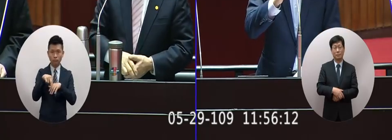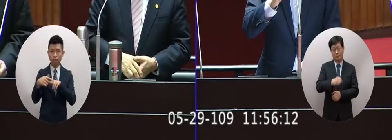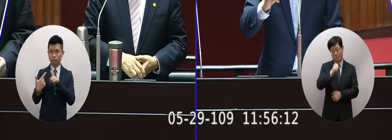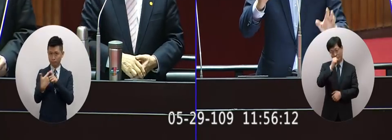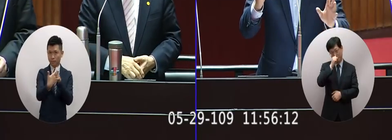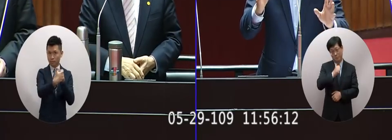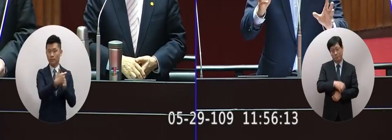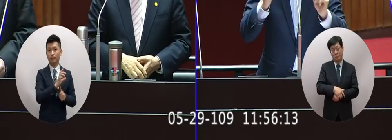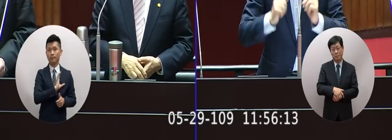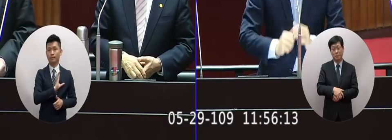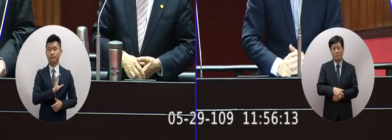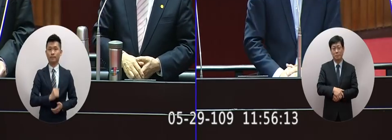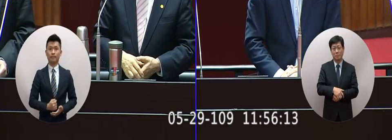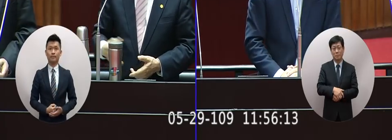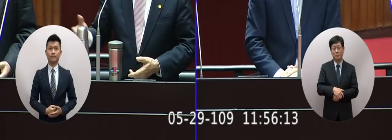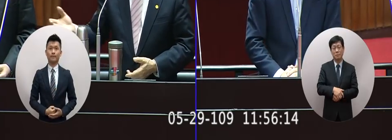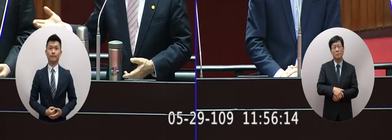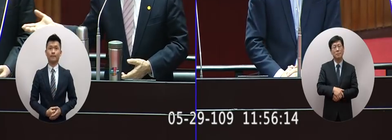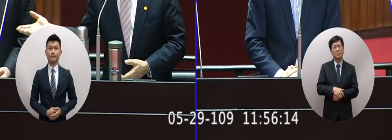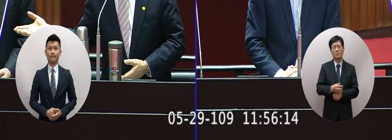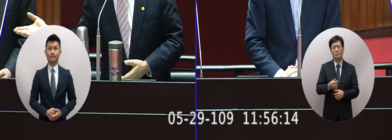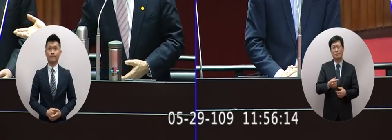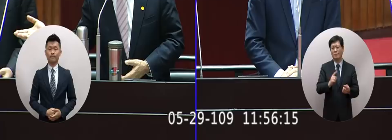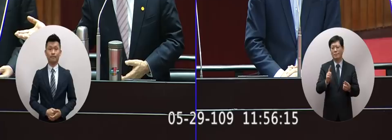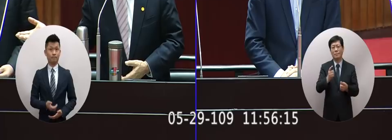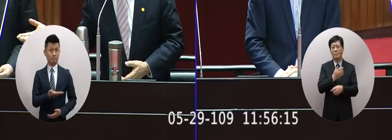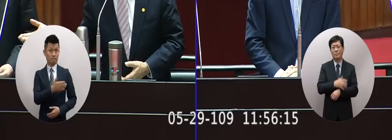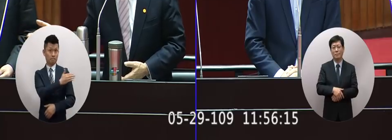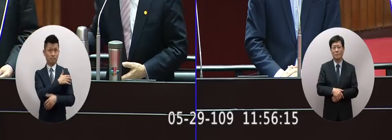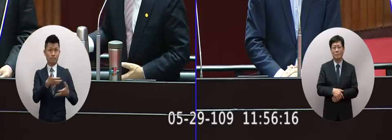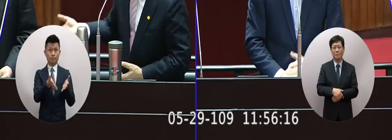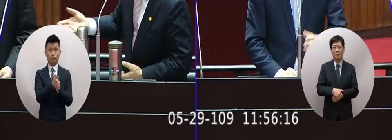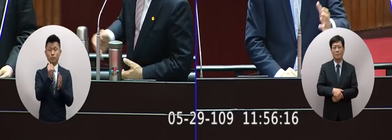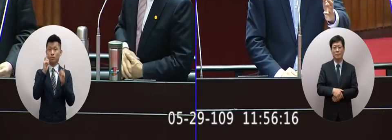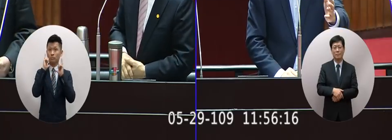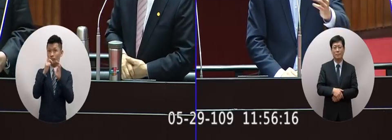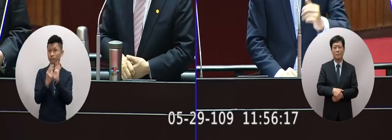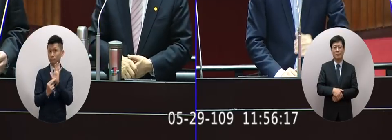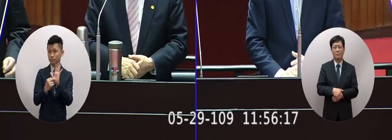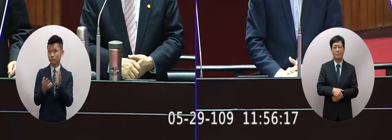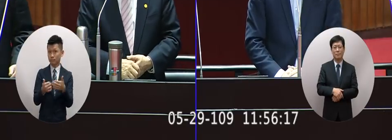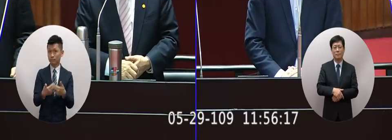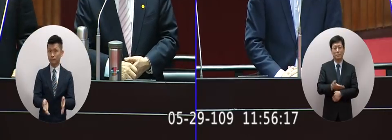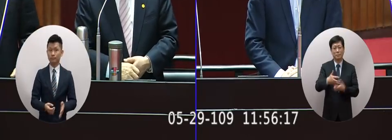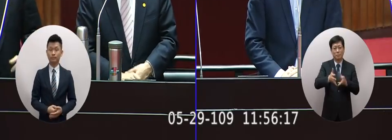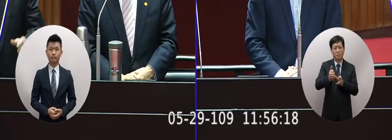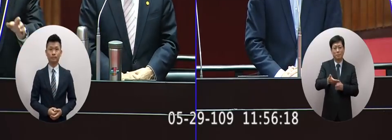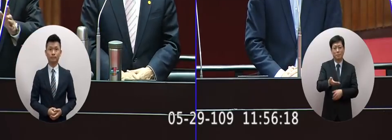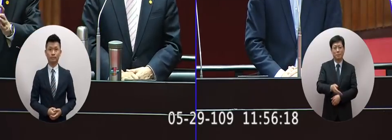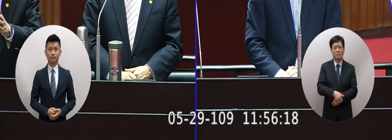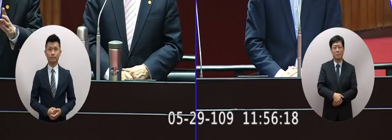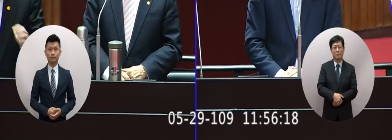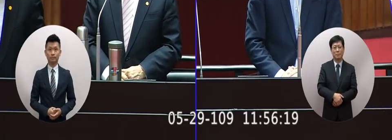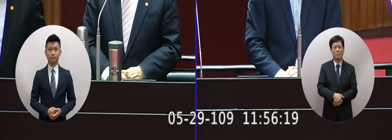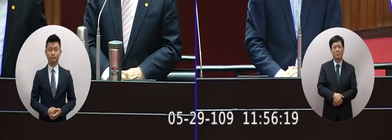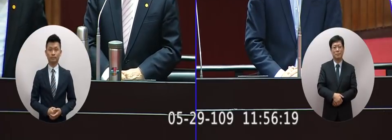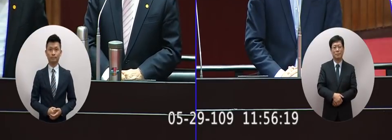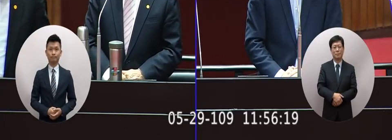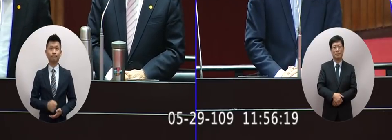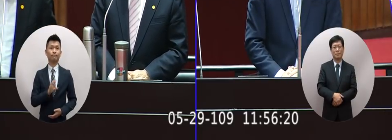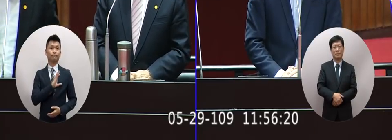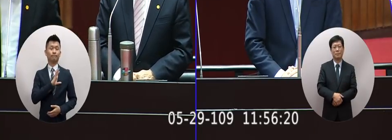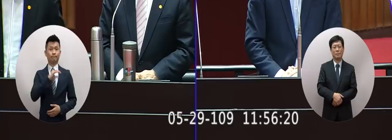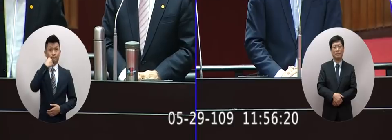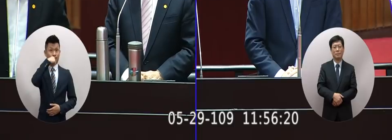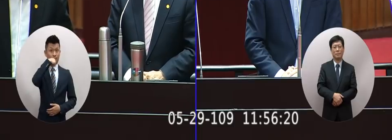好，那无论如何啦， 我要陈部长说明一下，来。 好，部长。 那当然，在